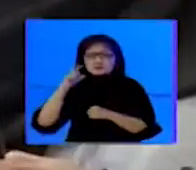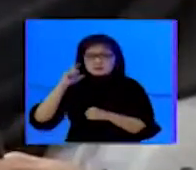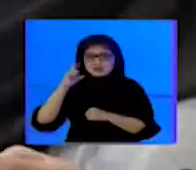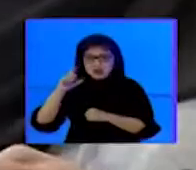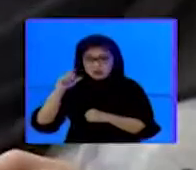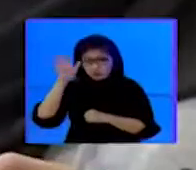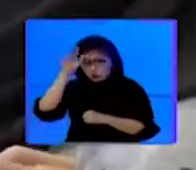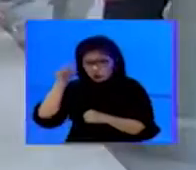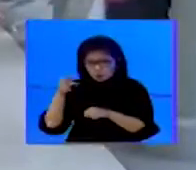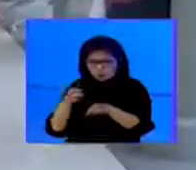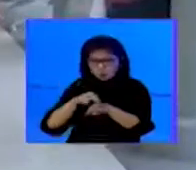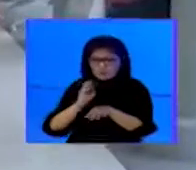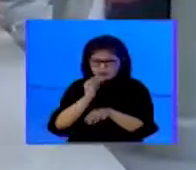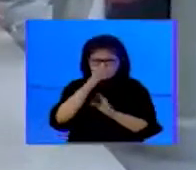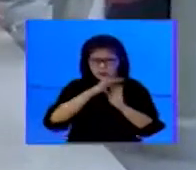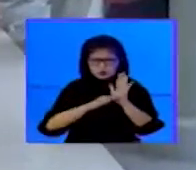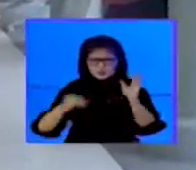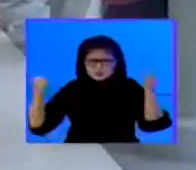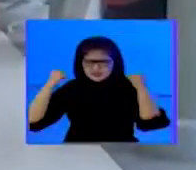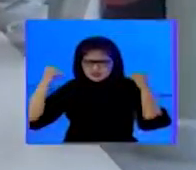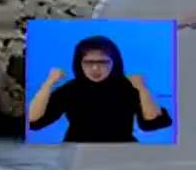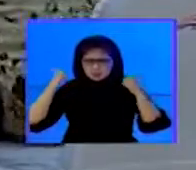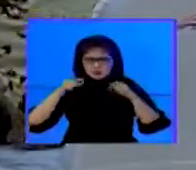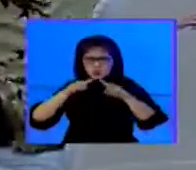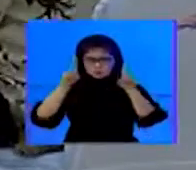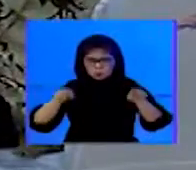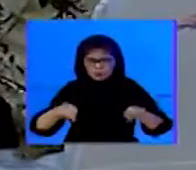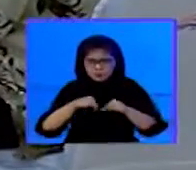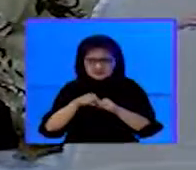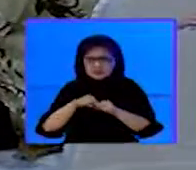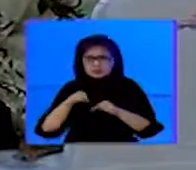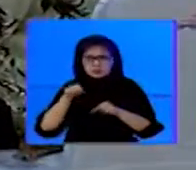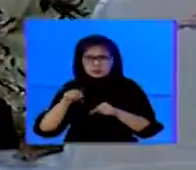diwajibkan menaati protokol kesehatan, termasuk membawa surat keterangan bebas COVID-19.